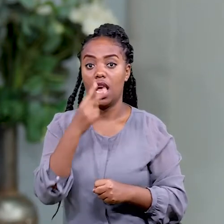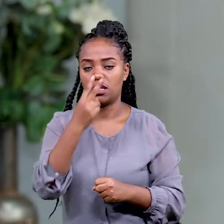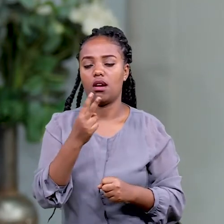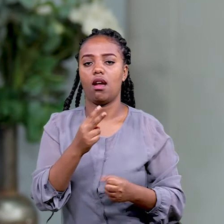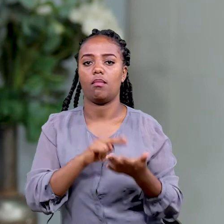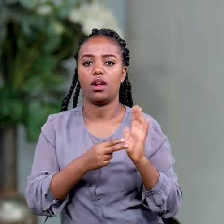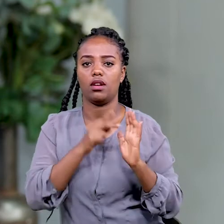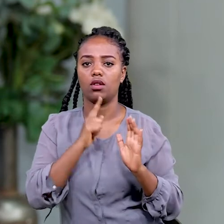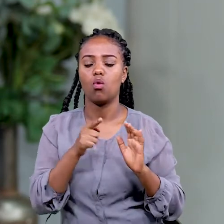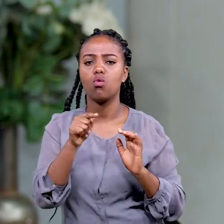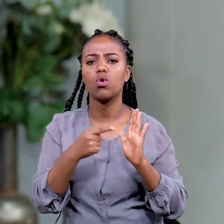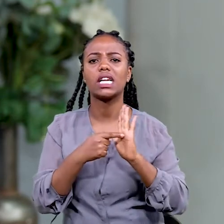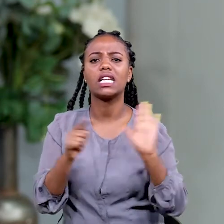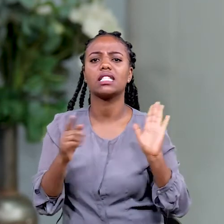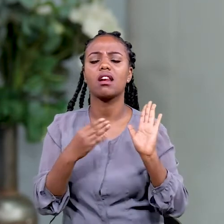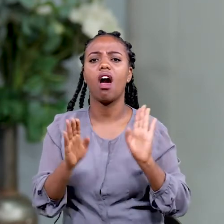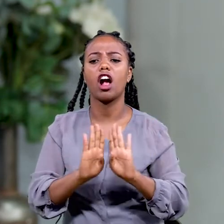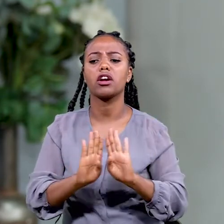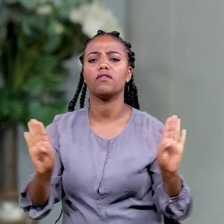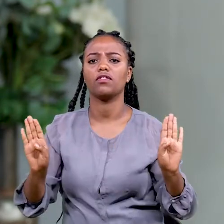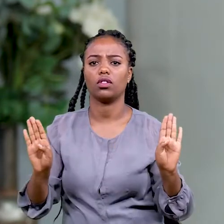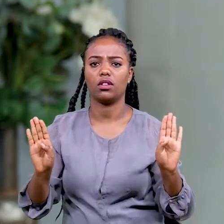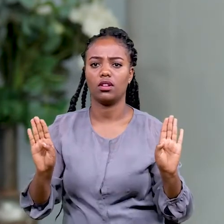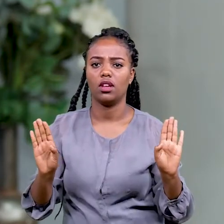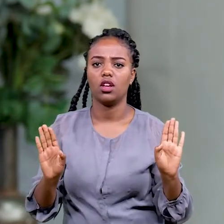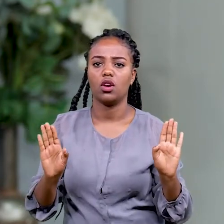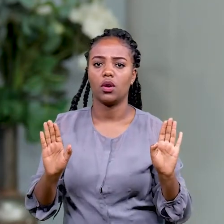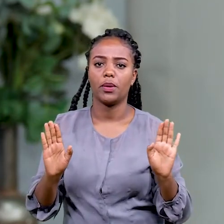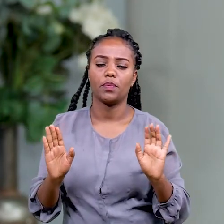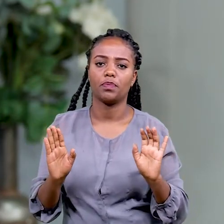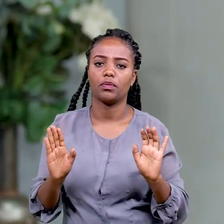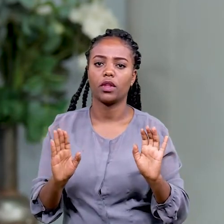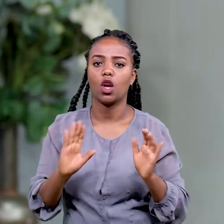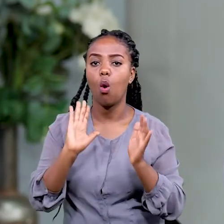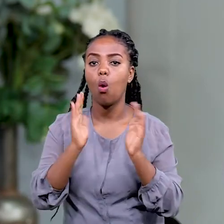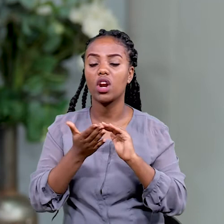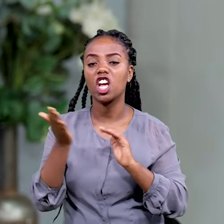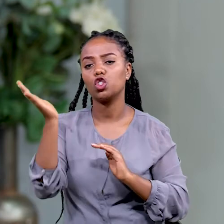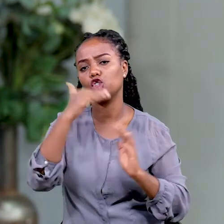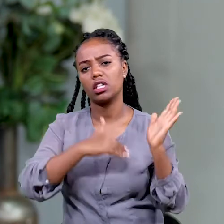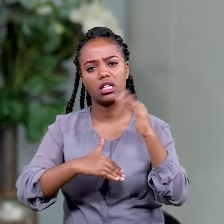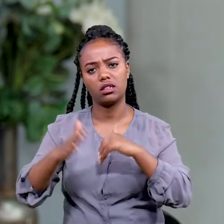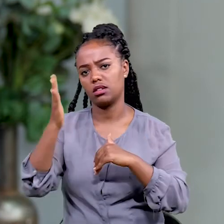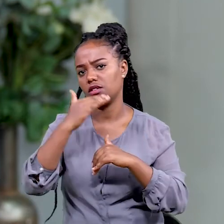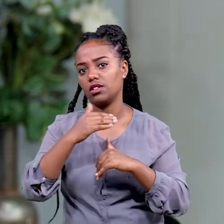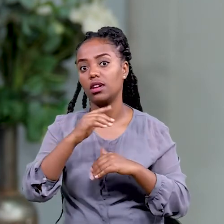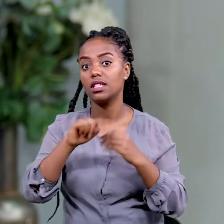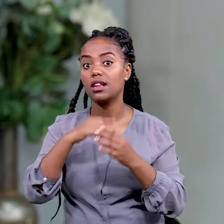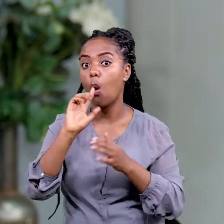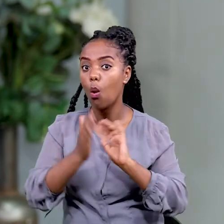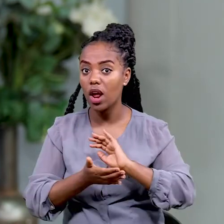እንደሚገባ ያሳያል። ይሄ ግልጽና ክፍት ኦልሬዲ ችግር